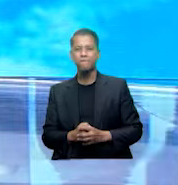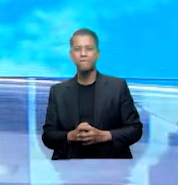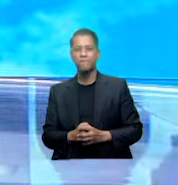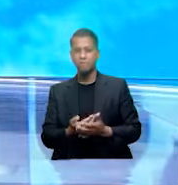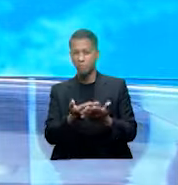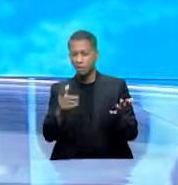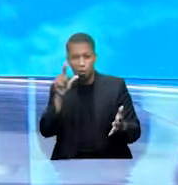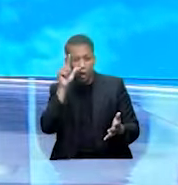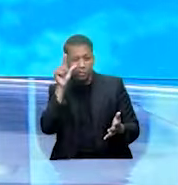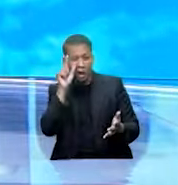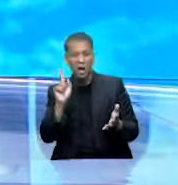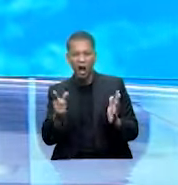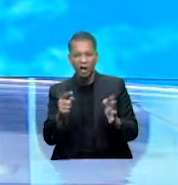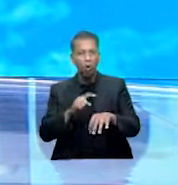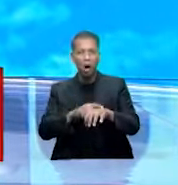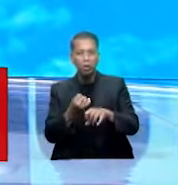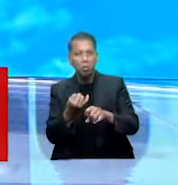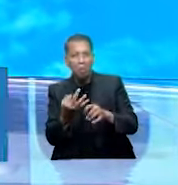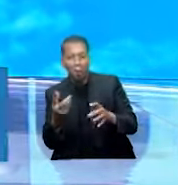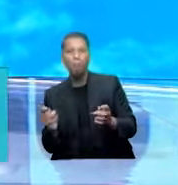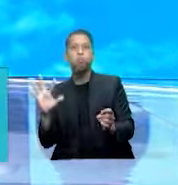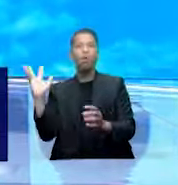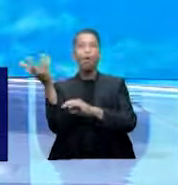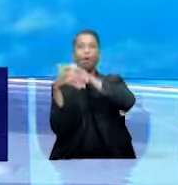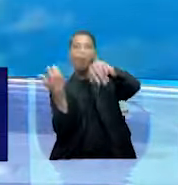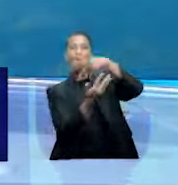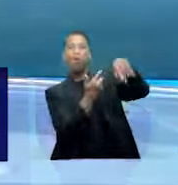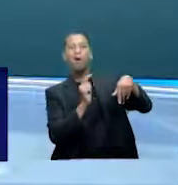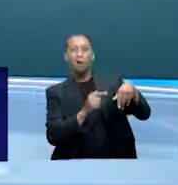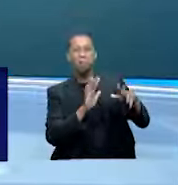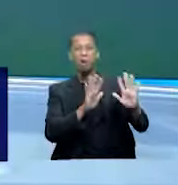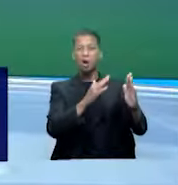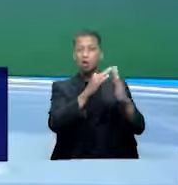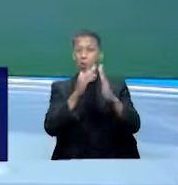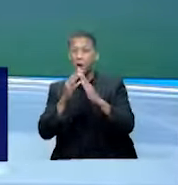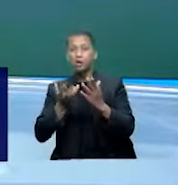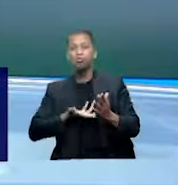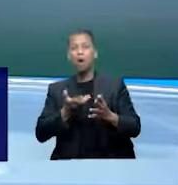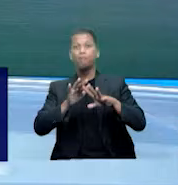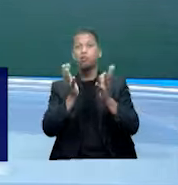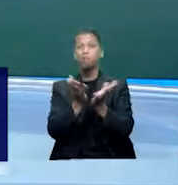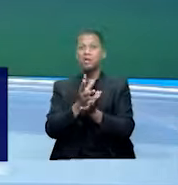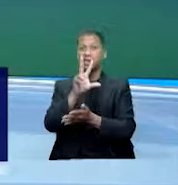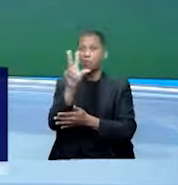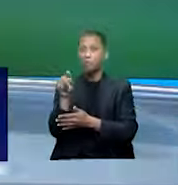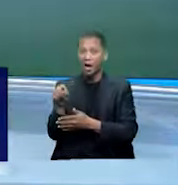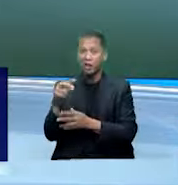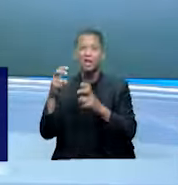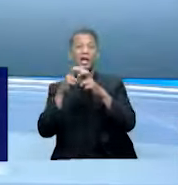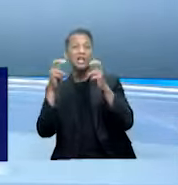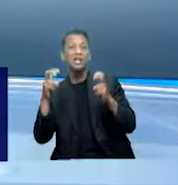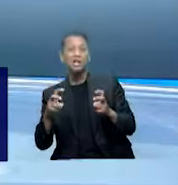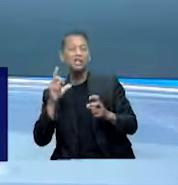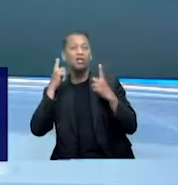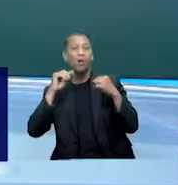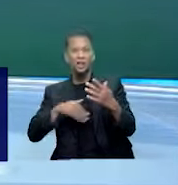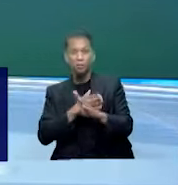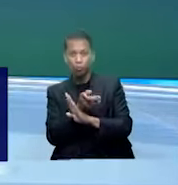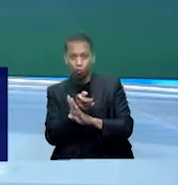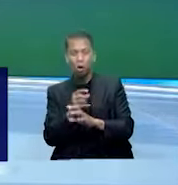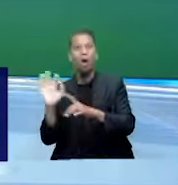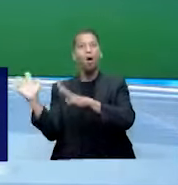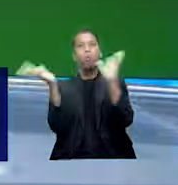Pemirsa, waspada angin kencang yang bisa datang sewaktu-waktu. Puluhan rumah di Sukabumi, Jawa Barat dan Kediri, Jawa Timur rusak diterjang angin kencang,